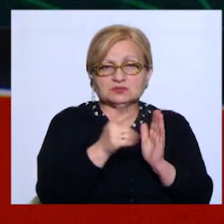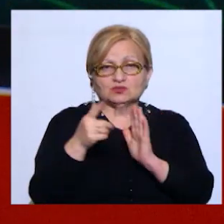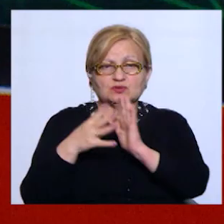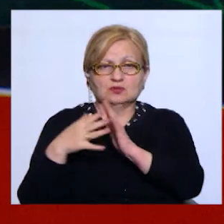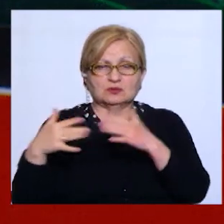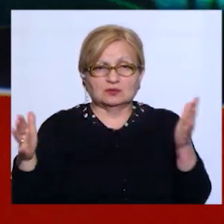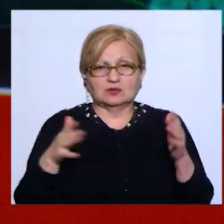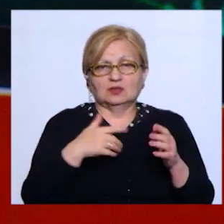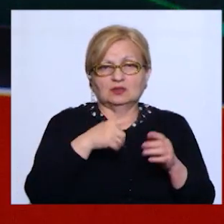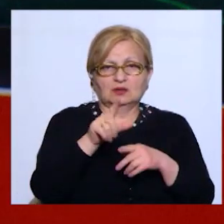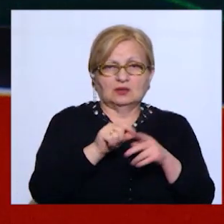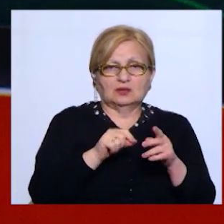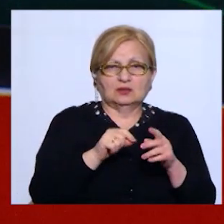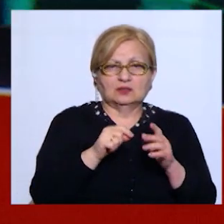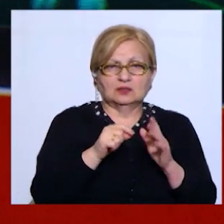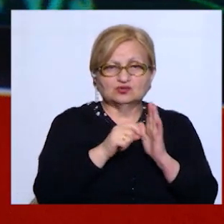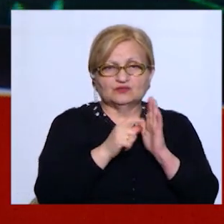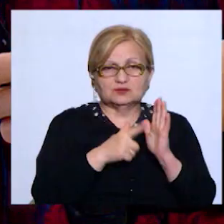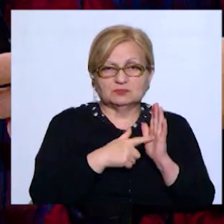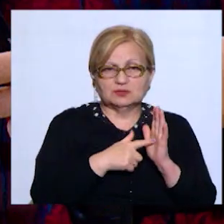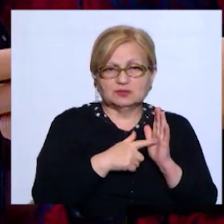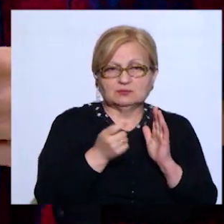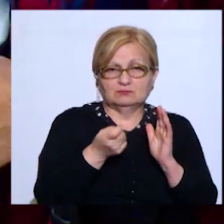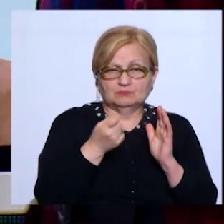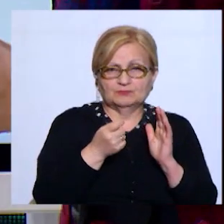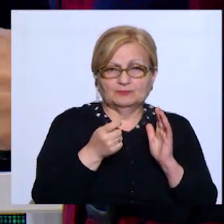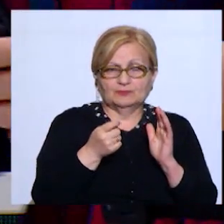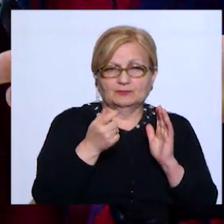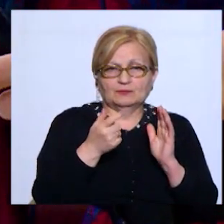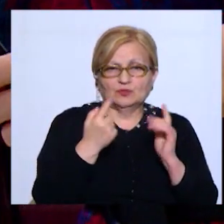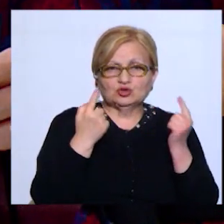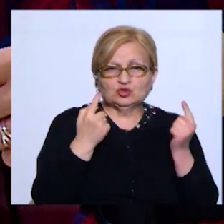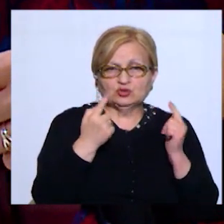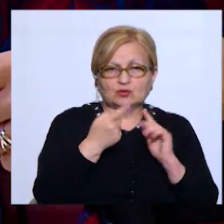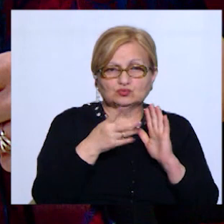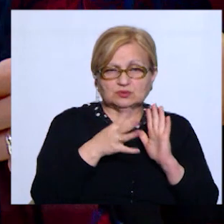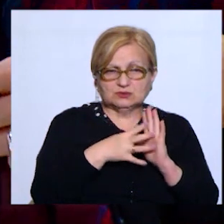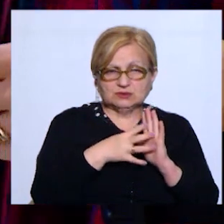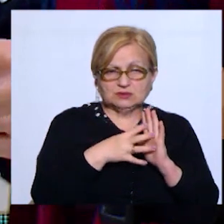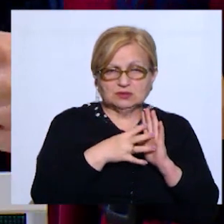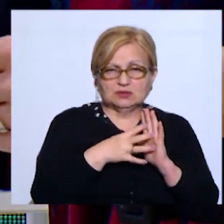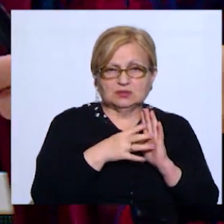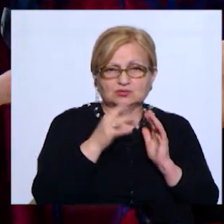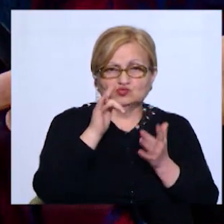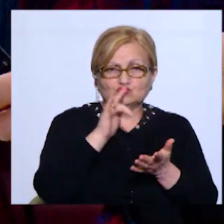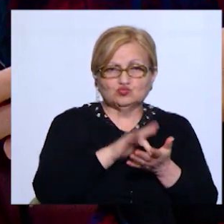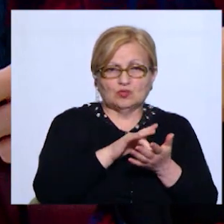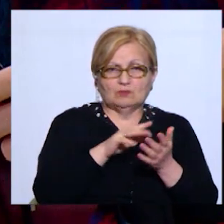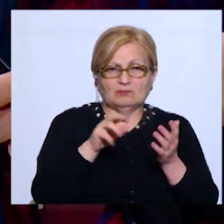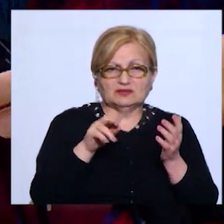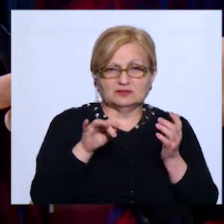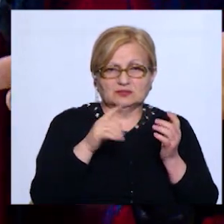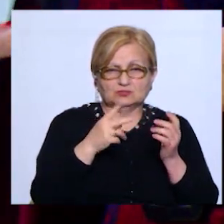მედიანას ამოვწერე, ხო, ეს მონაცემია 17, უმცირესი მონაცემი, უდიდესი მონაცემი 29, შუა მონაცემი